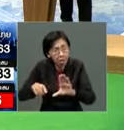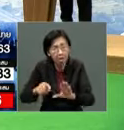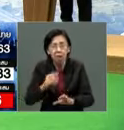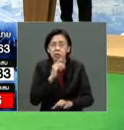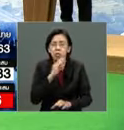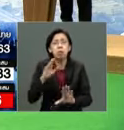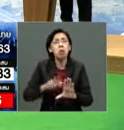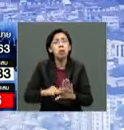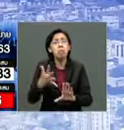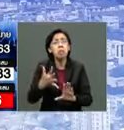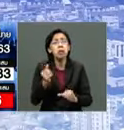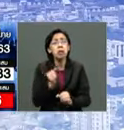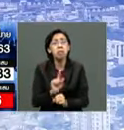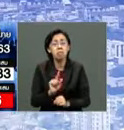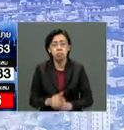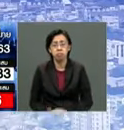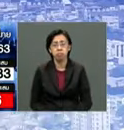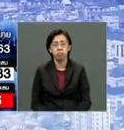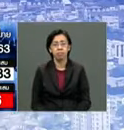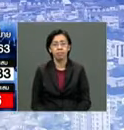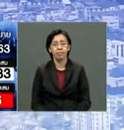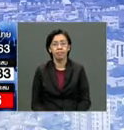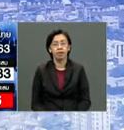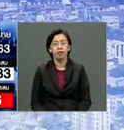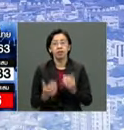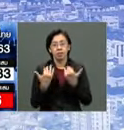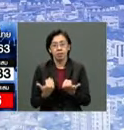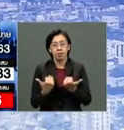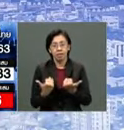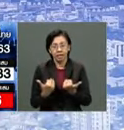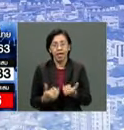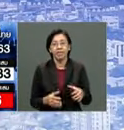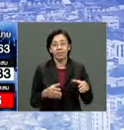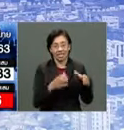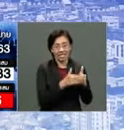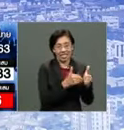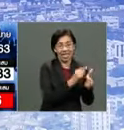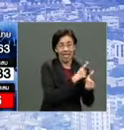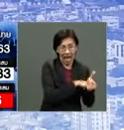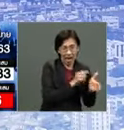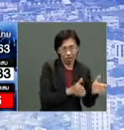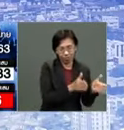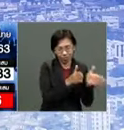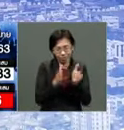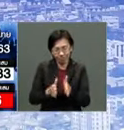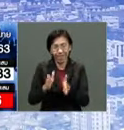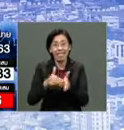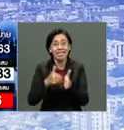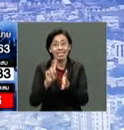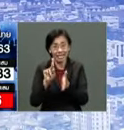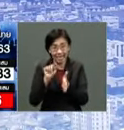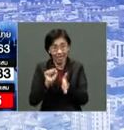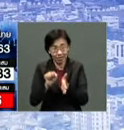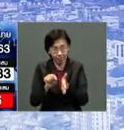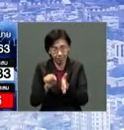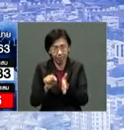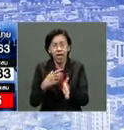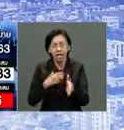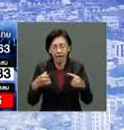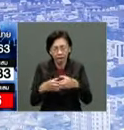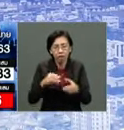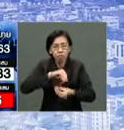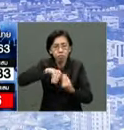างไรครับ ครับตอนนี้เราอยู่ในระยะสีเขียวนะครับก็อยากให้กลุ่มธุรกิ